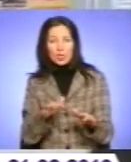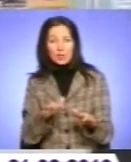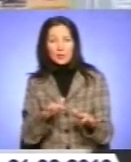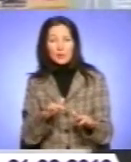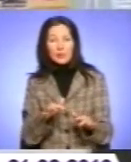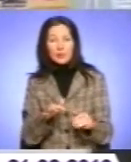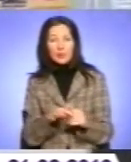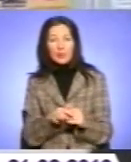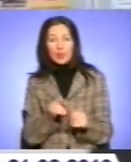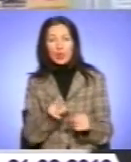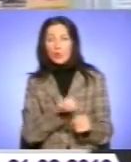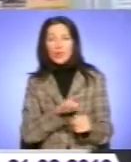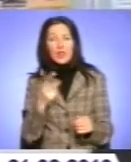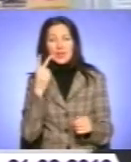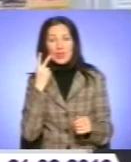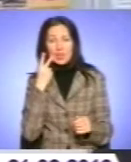завжди